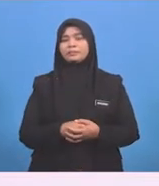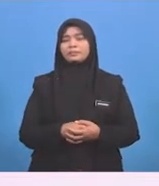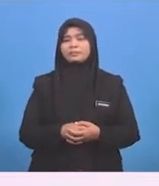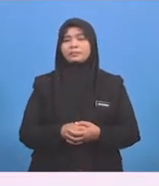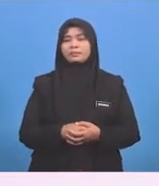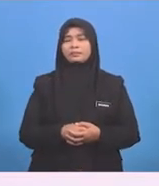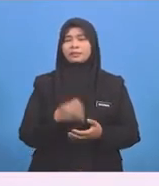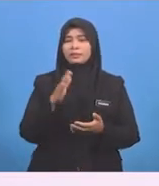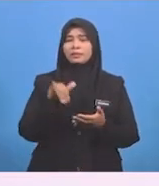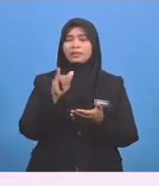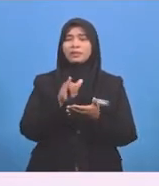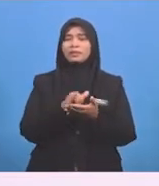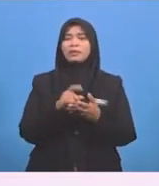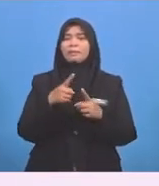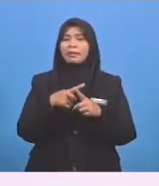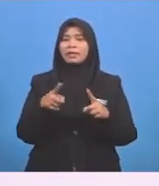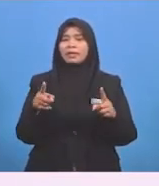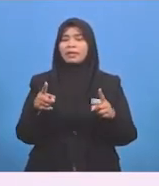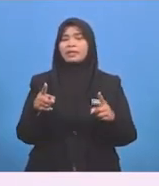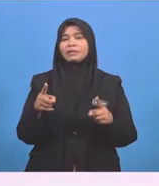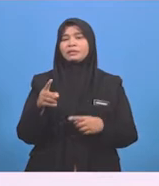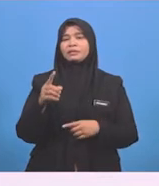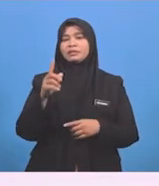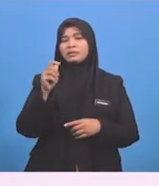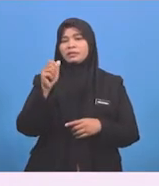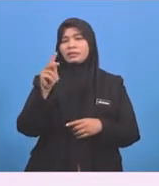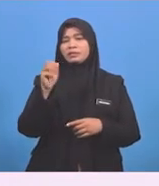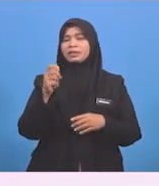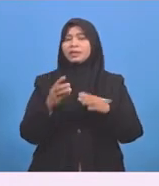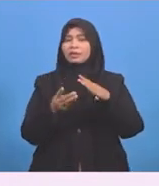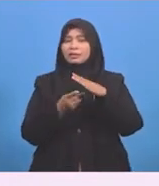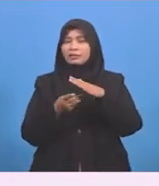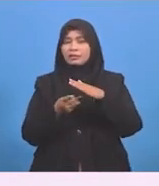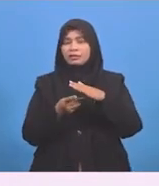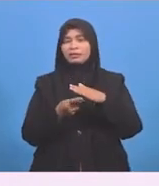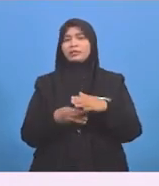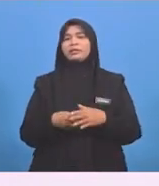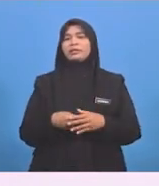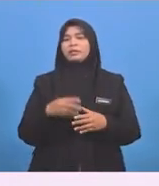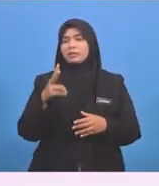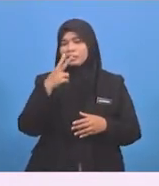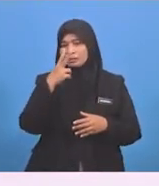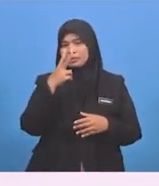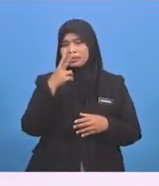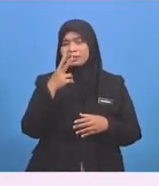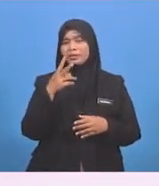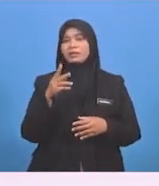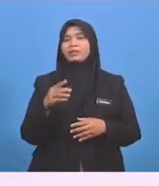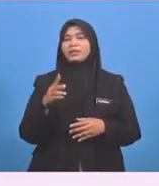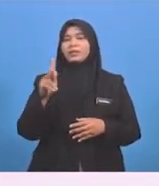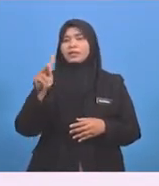pertama, iaitu membandingkan takat didih. Kita dapat lihat takat didih